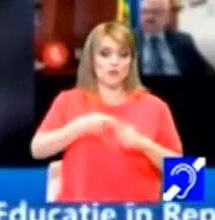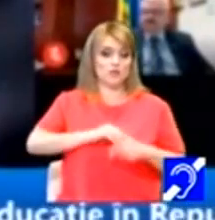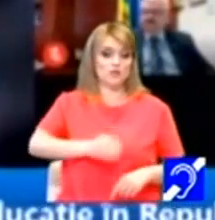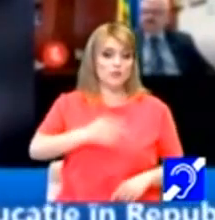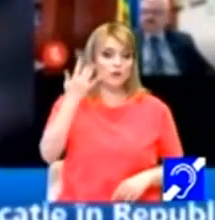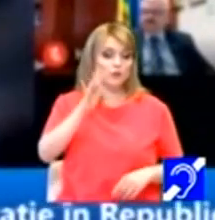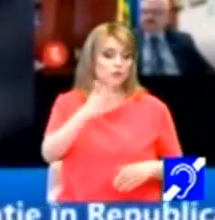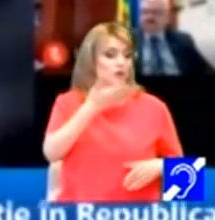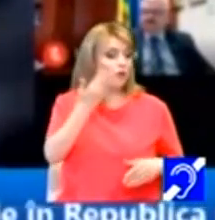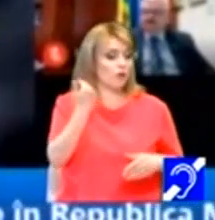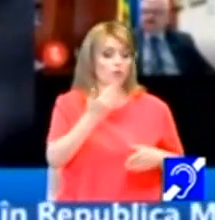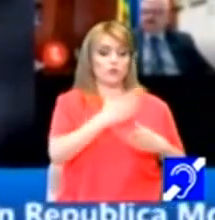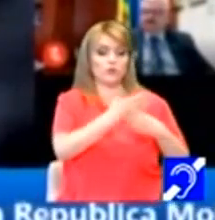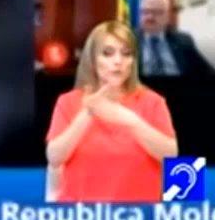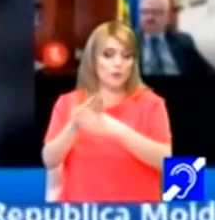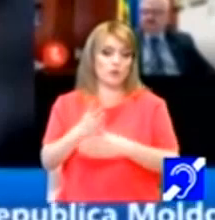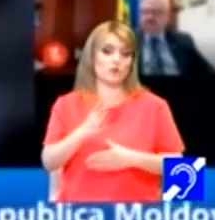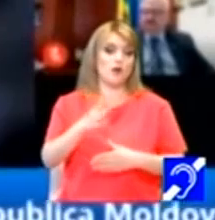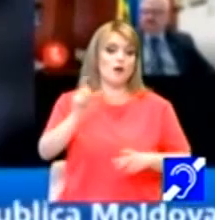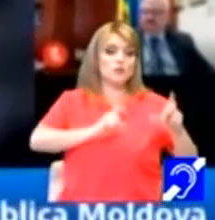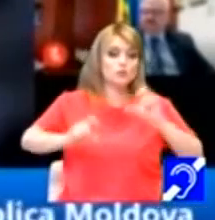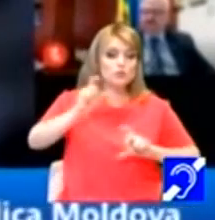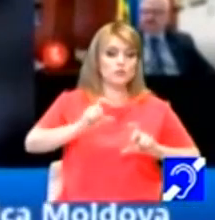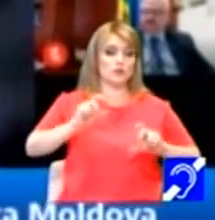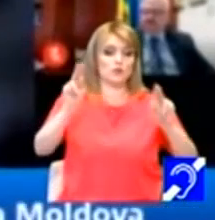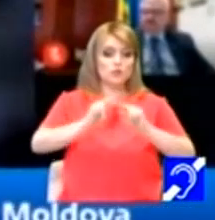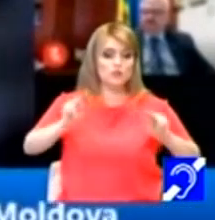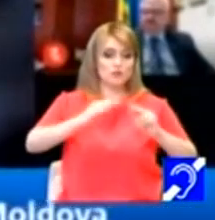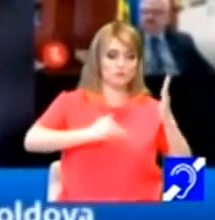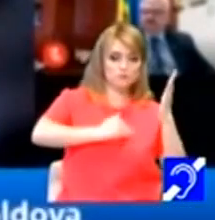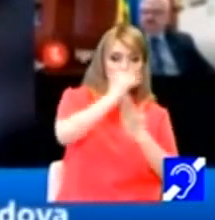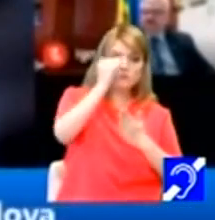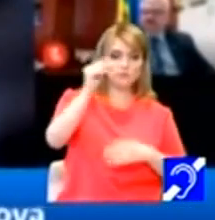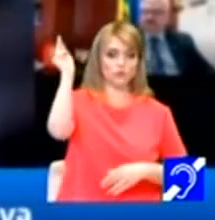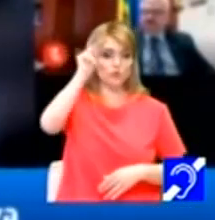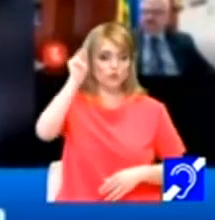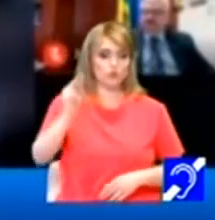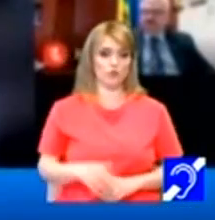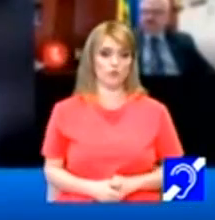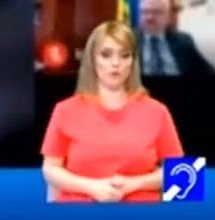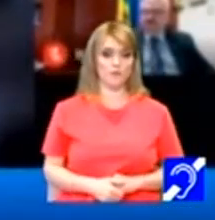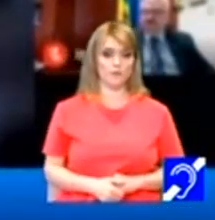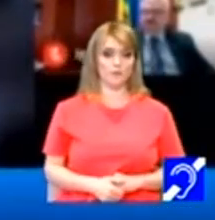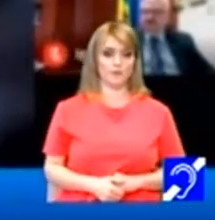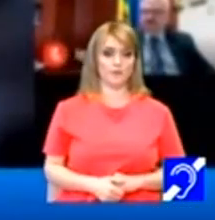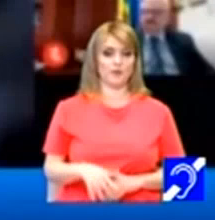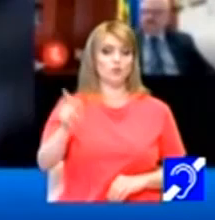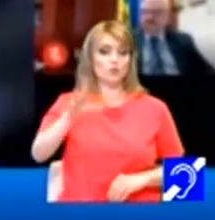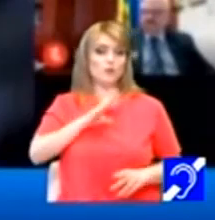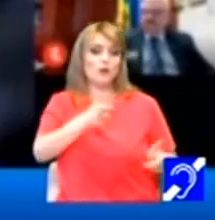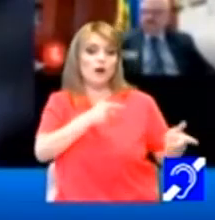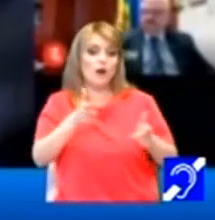atât studenții și elevii de a avansa în studii, dar de asemenea de a fi